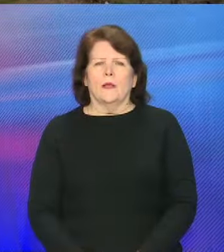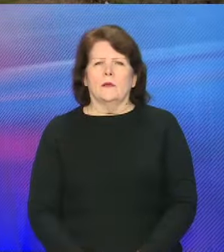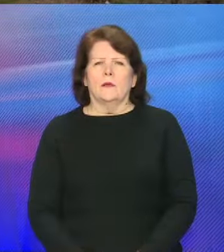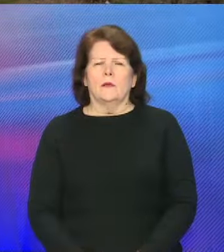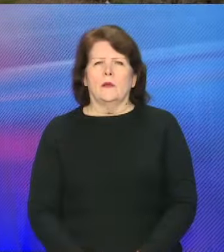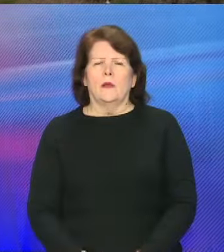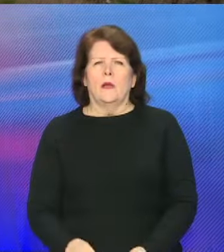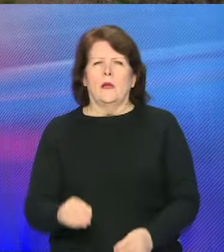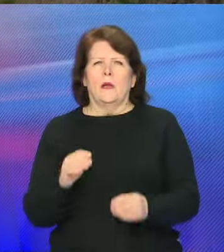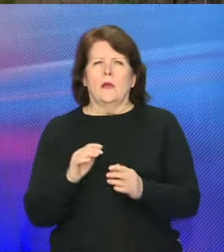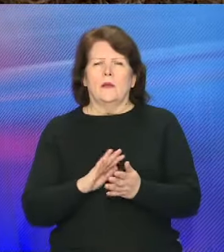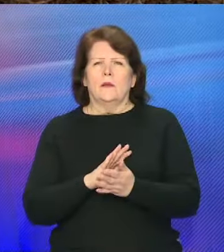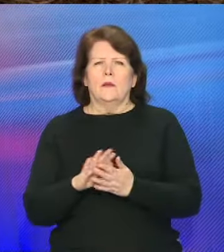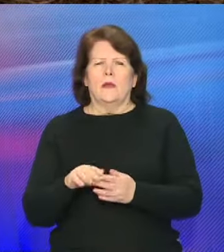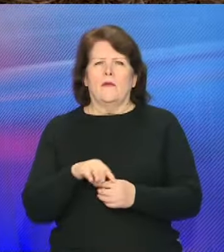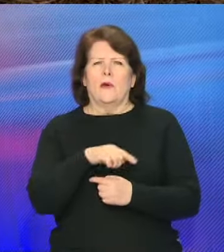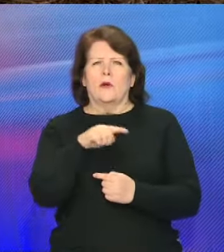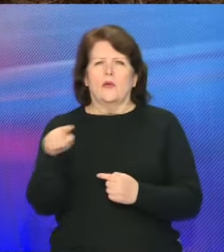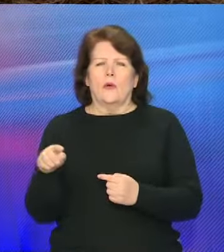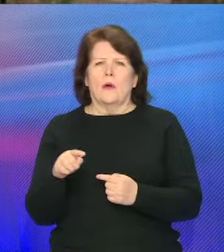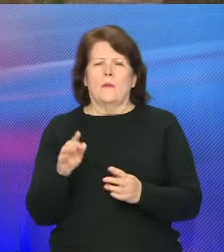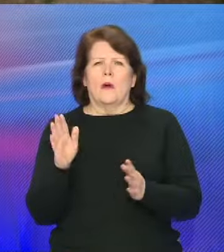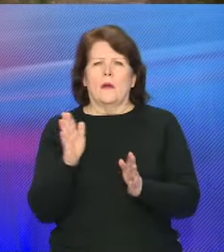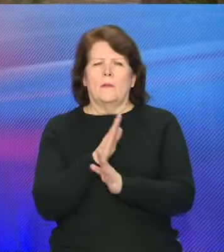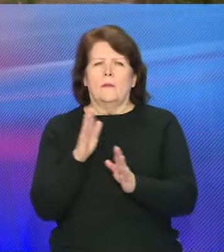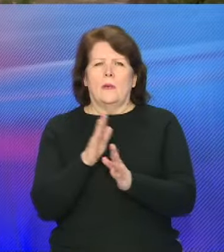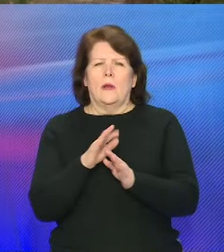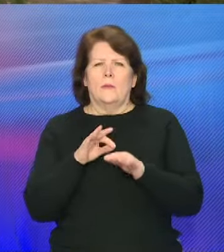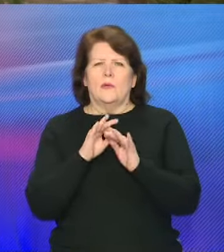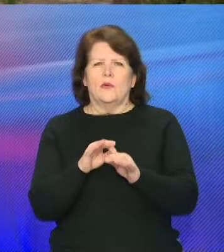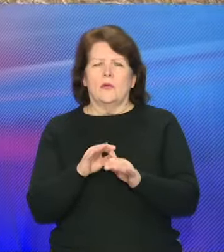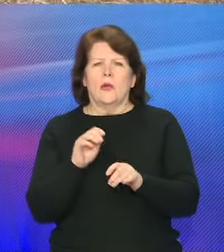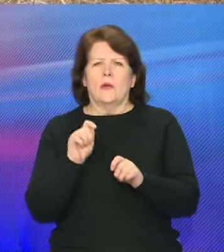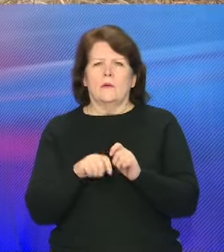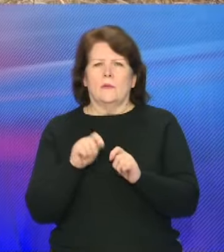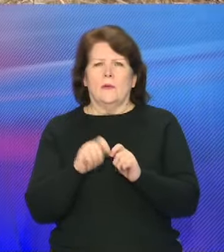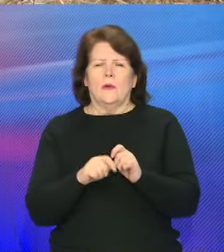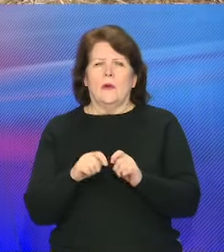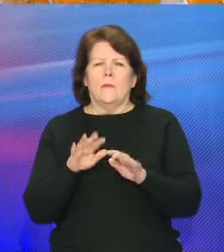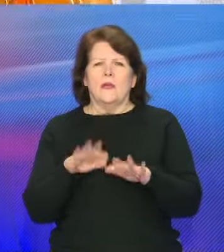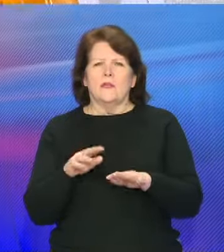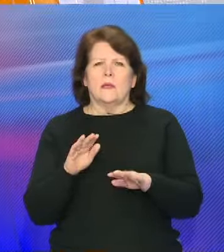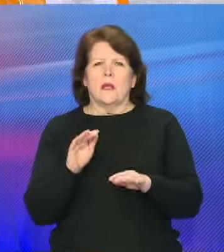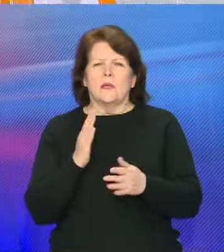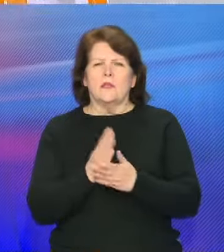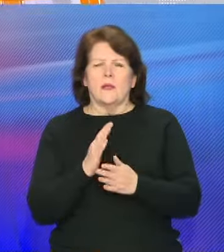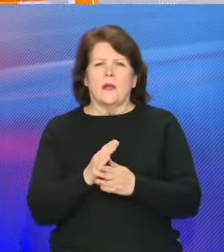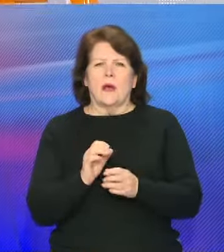За частину навокал приньоманські екологи проводять моніторинг несанкціонованих міст розміщення відходів.